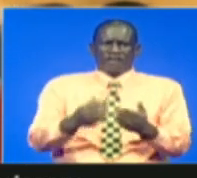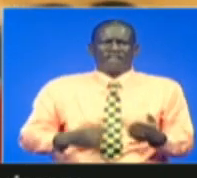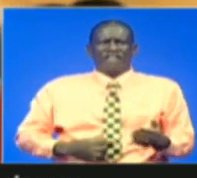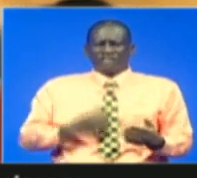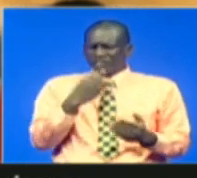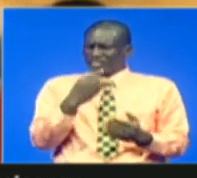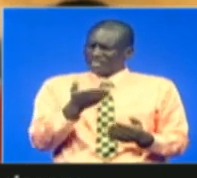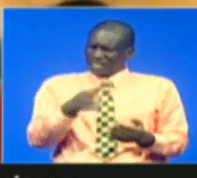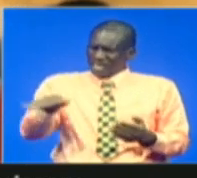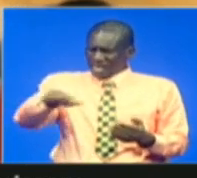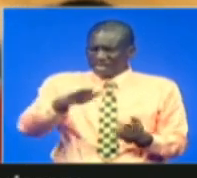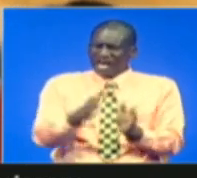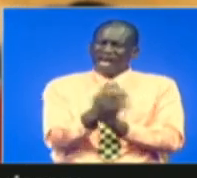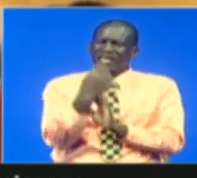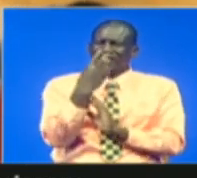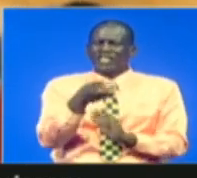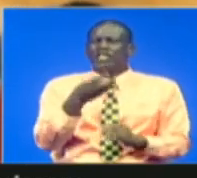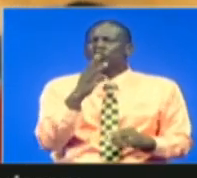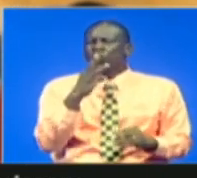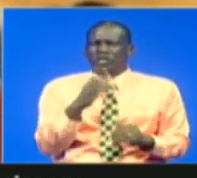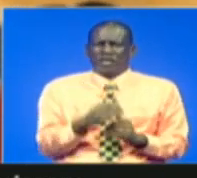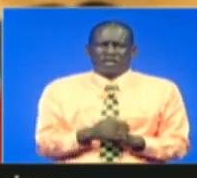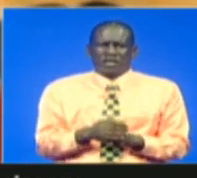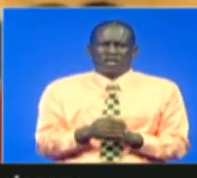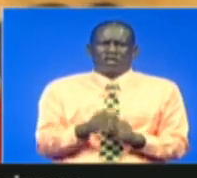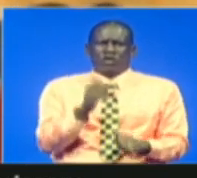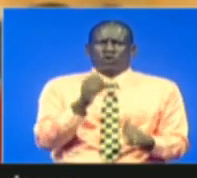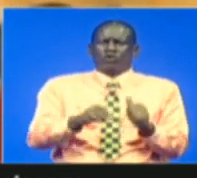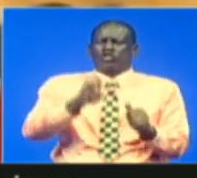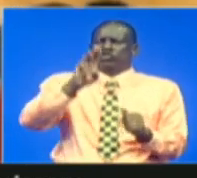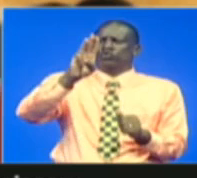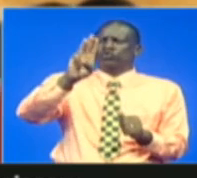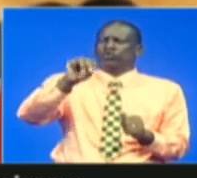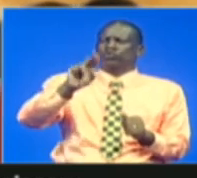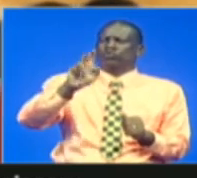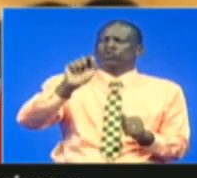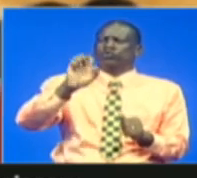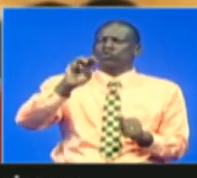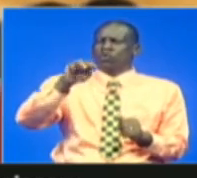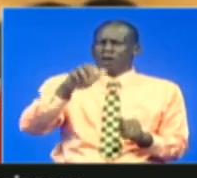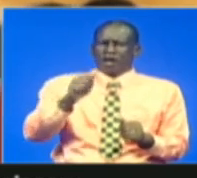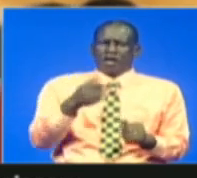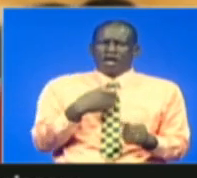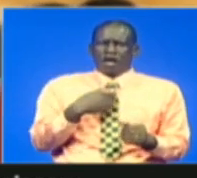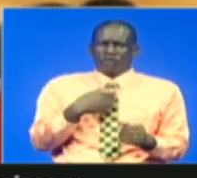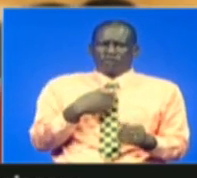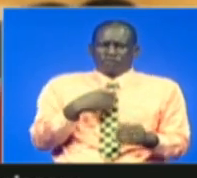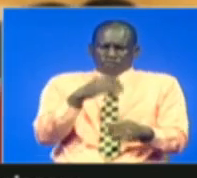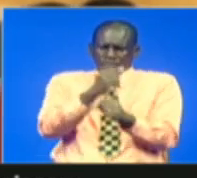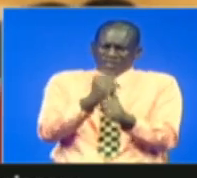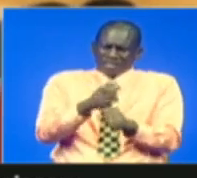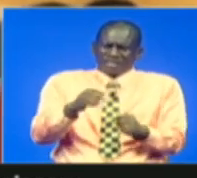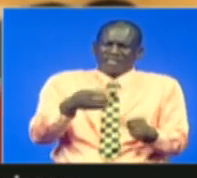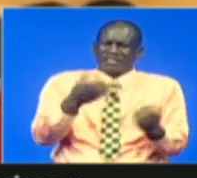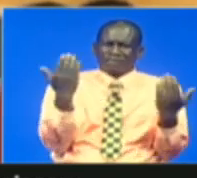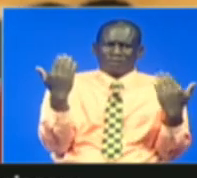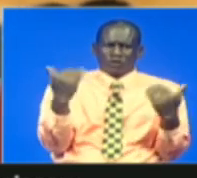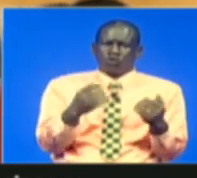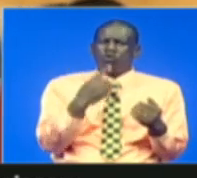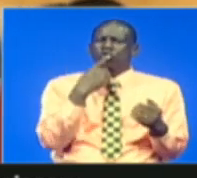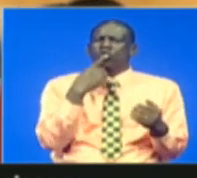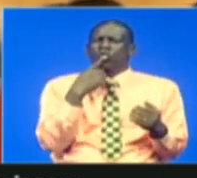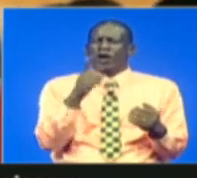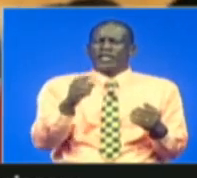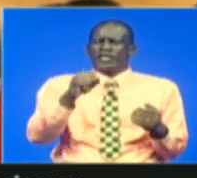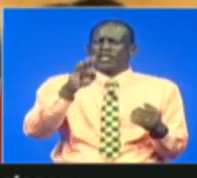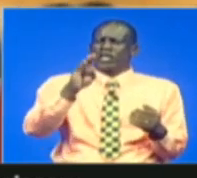muone ile maji bwana Mutuma amechimba Meru hii. 100 bores